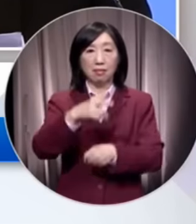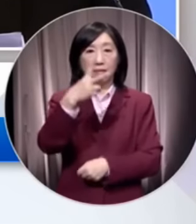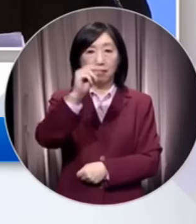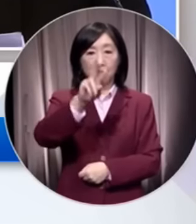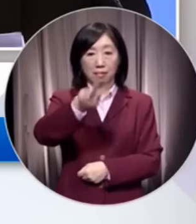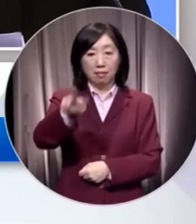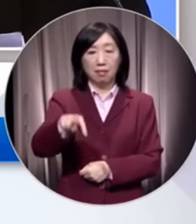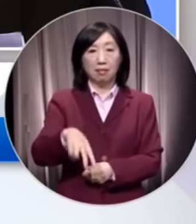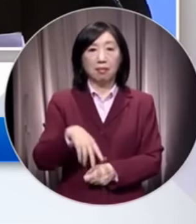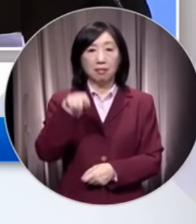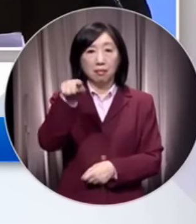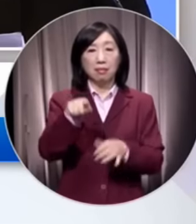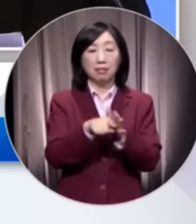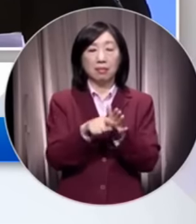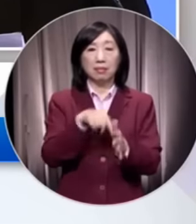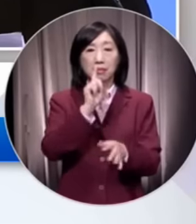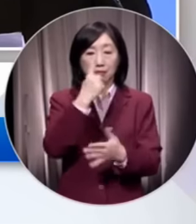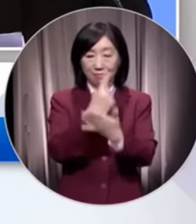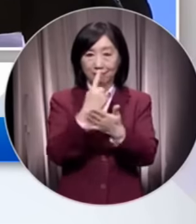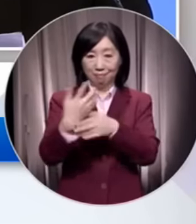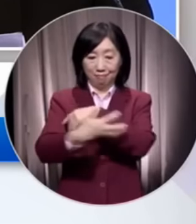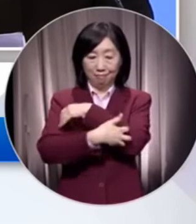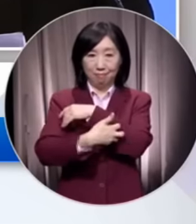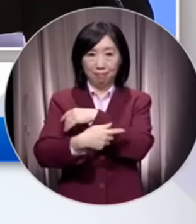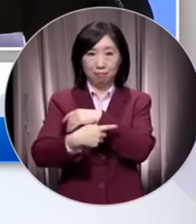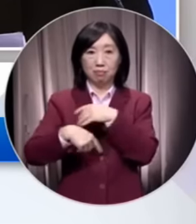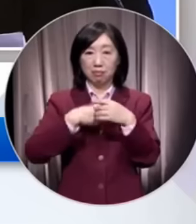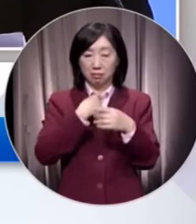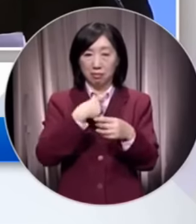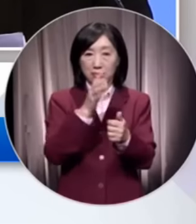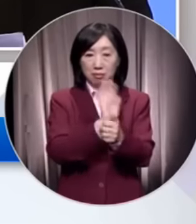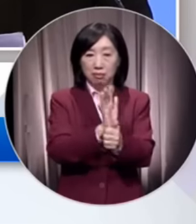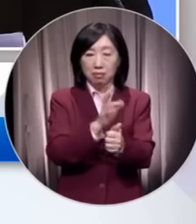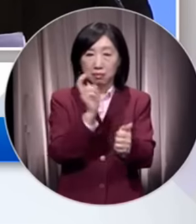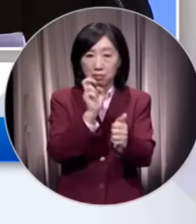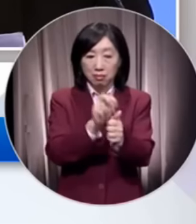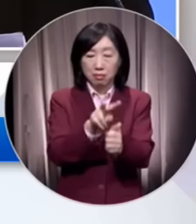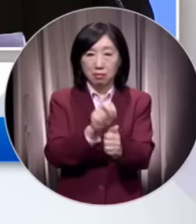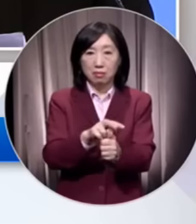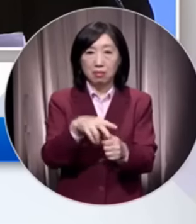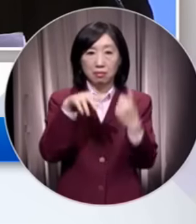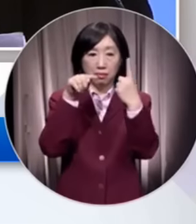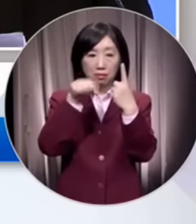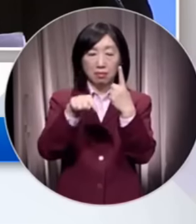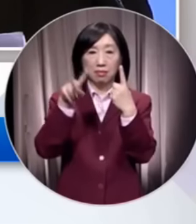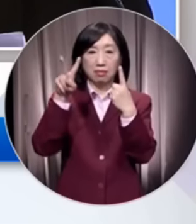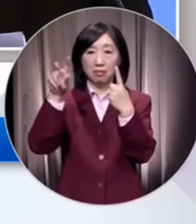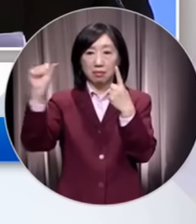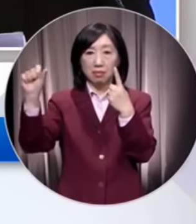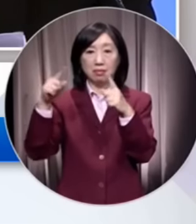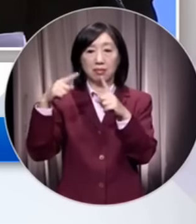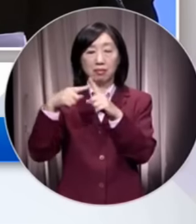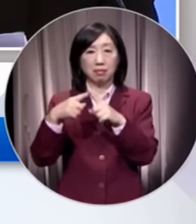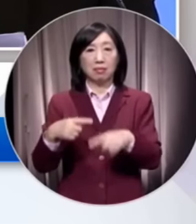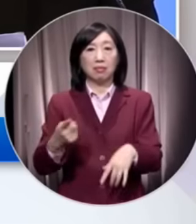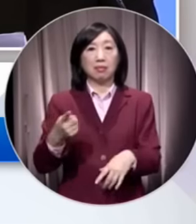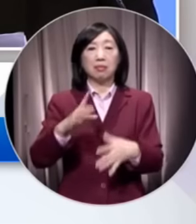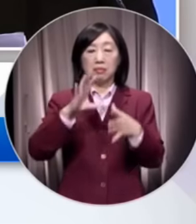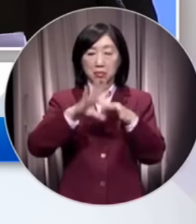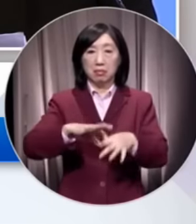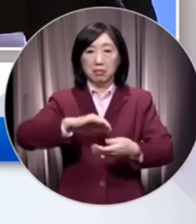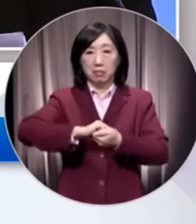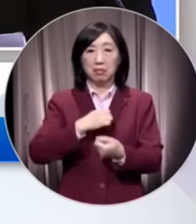22000元，你当时还说每个劳工至少要抚养 1.25 人，如果维持最低生活水准至少